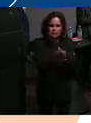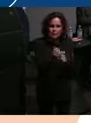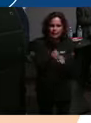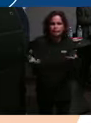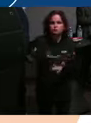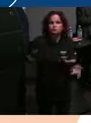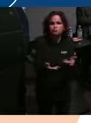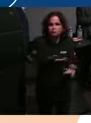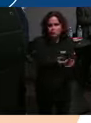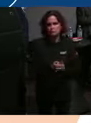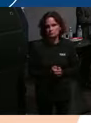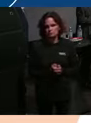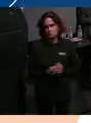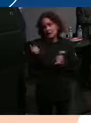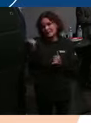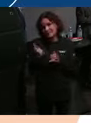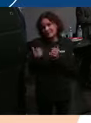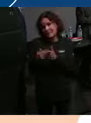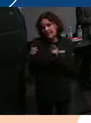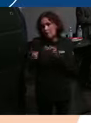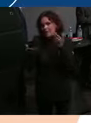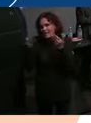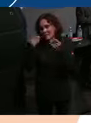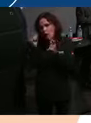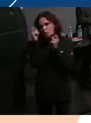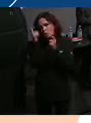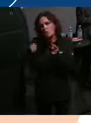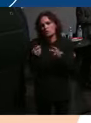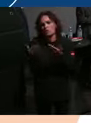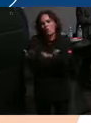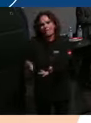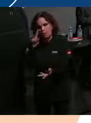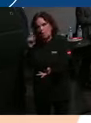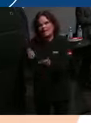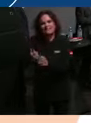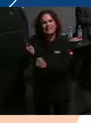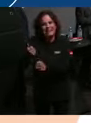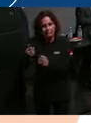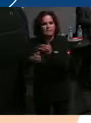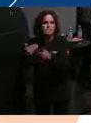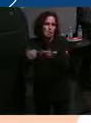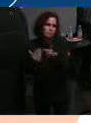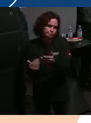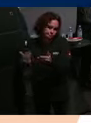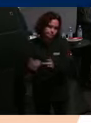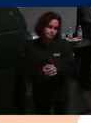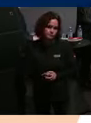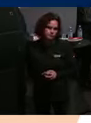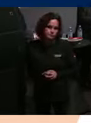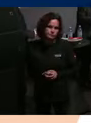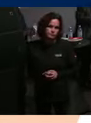tror at den siste biten der på klima og miljø og kulturutøvelse blir løftet frem kanskje som det viktigste I årene fremover.